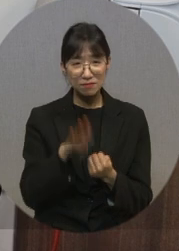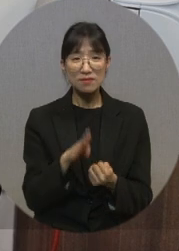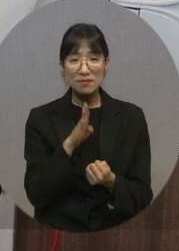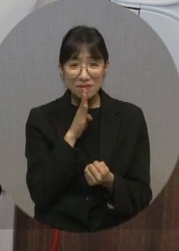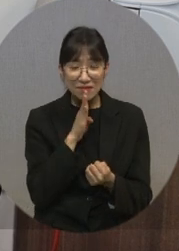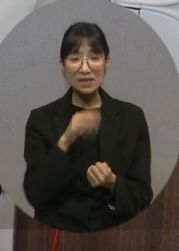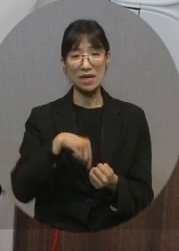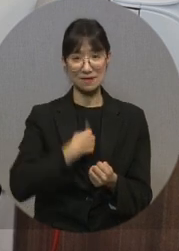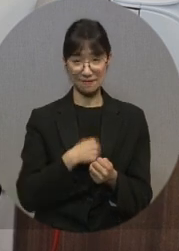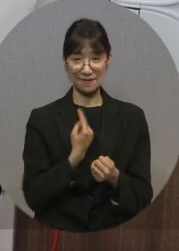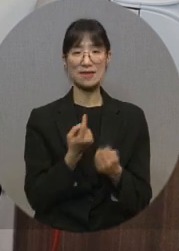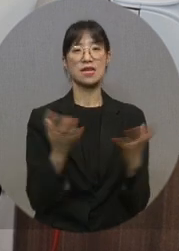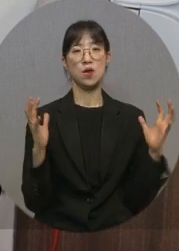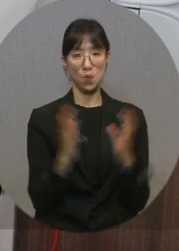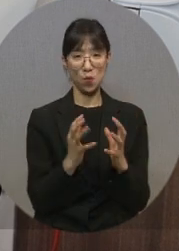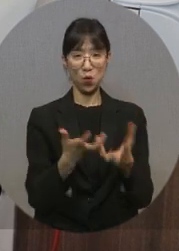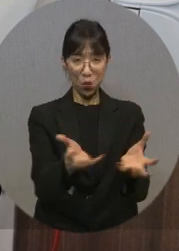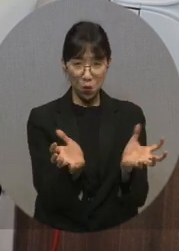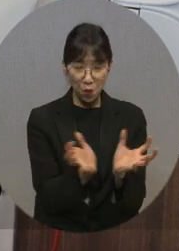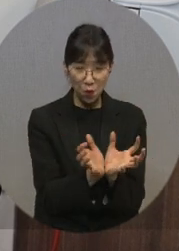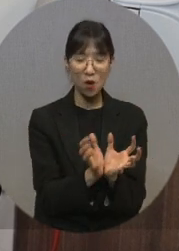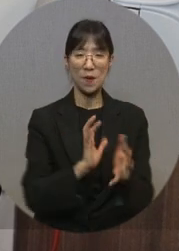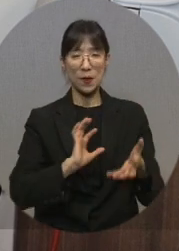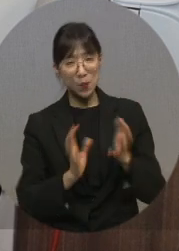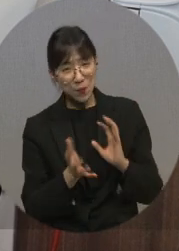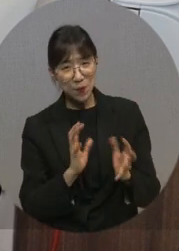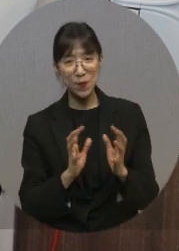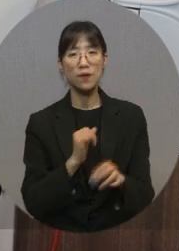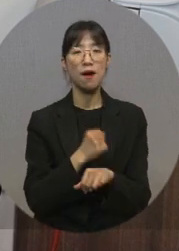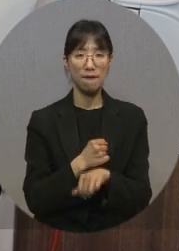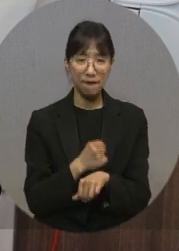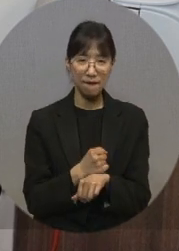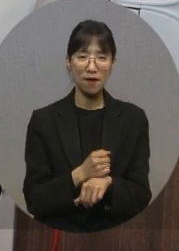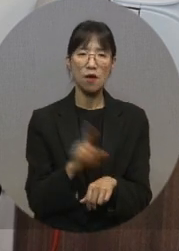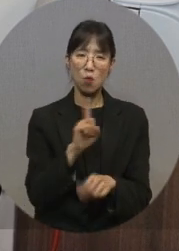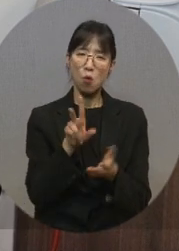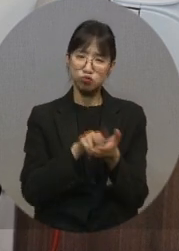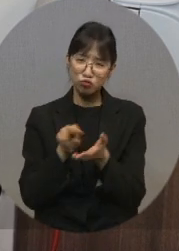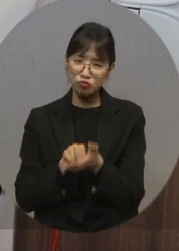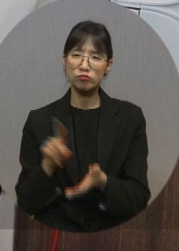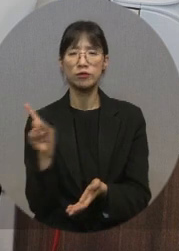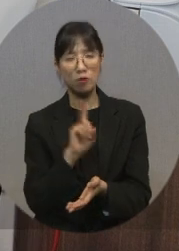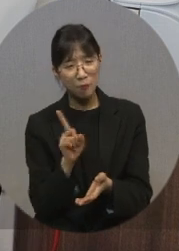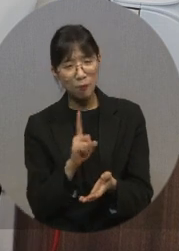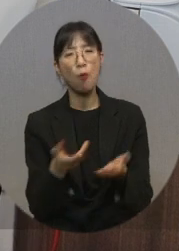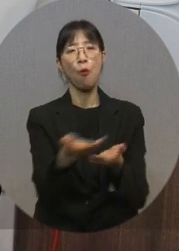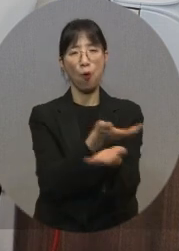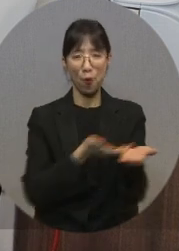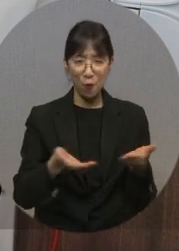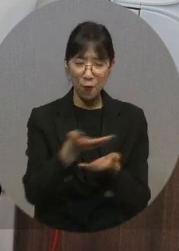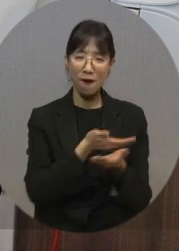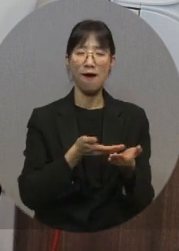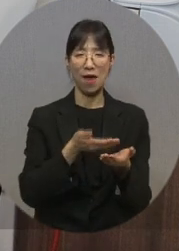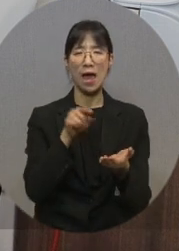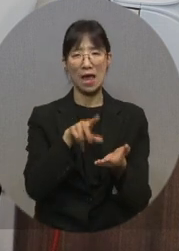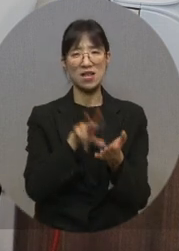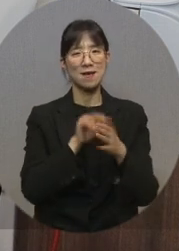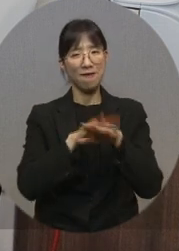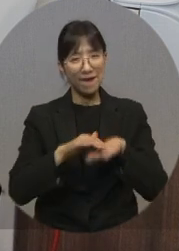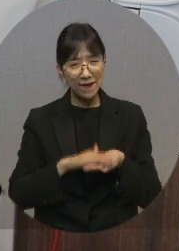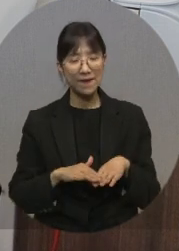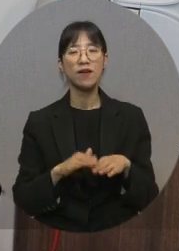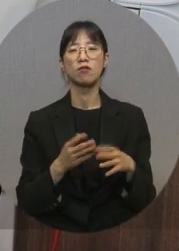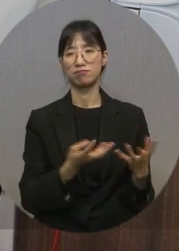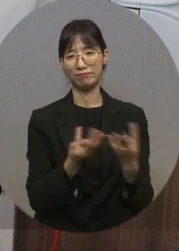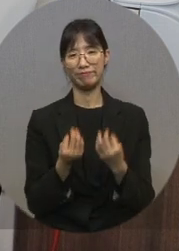실제 당사자들이 모인 커뮤니티를 통해서 자조 모임도 하고 실제로의 문제점들을 공유하면서 해결해